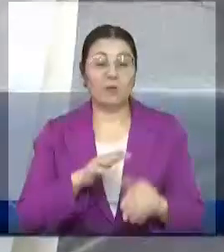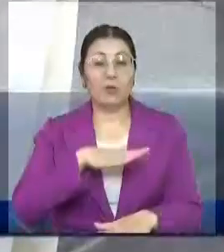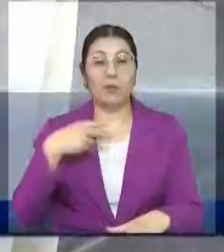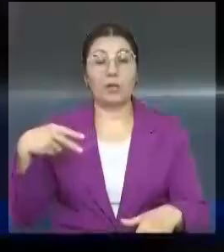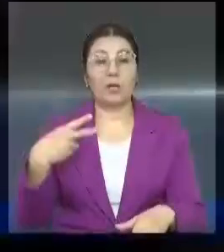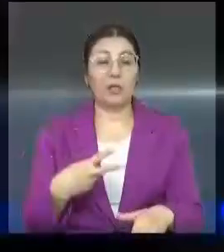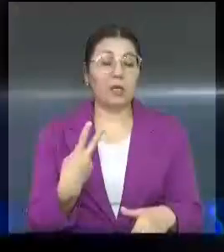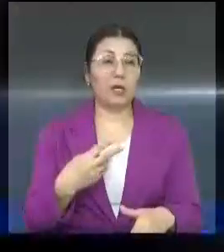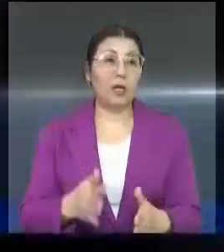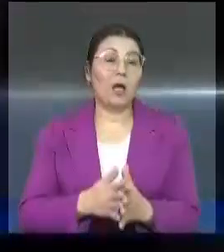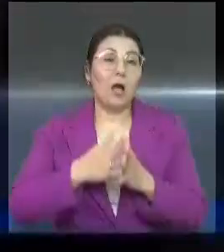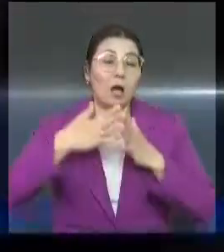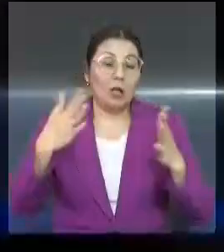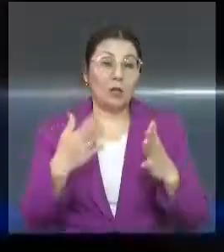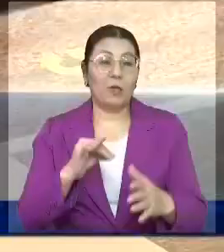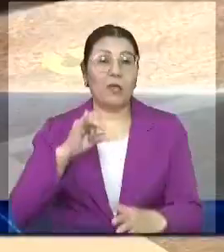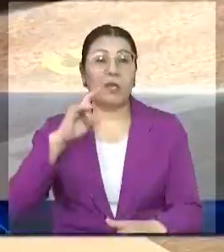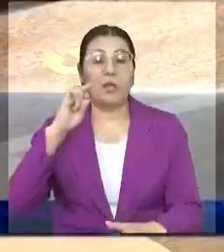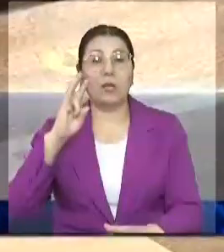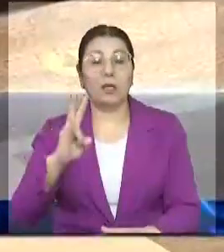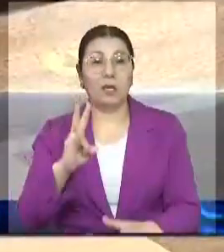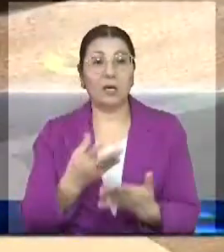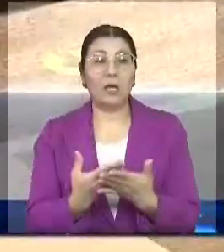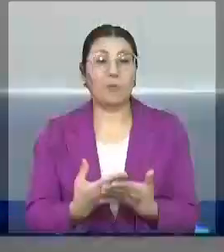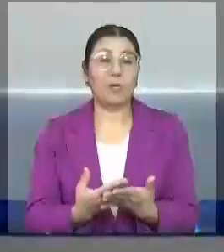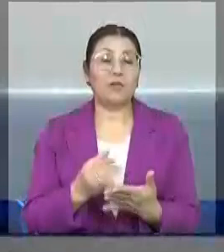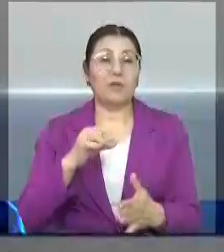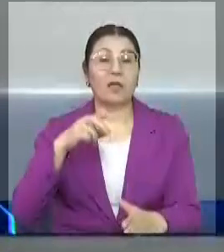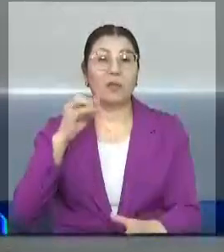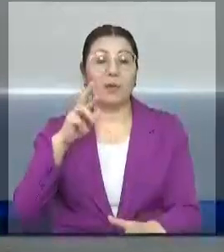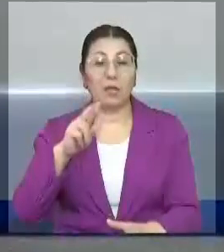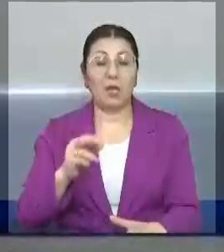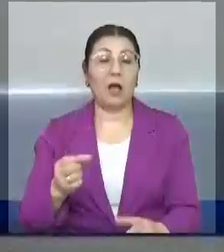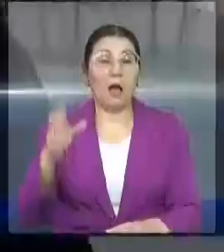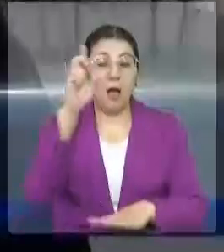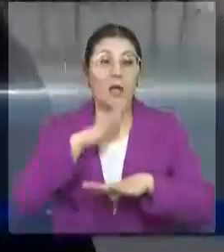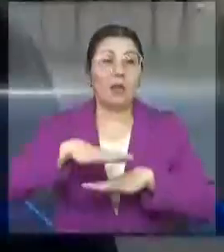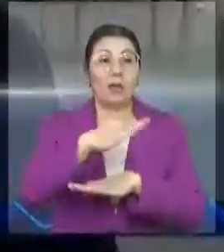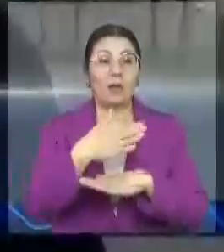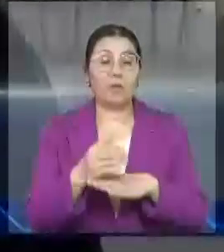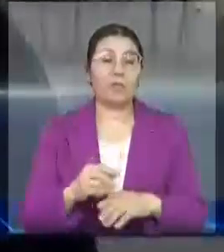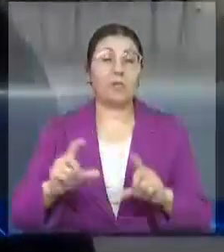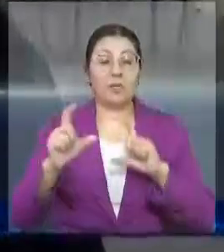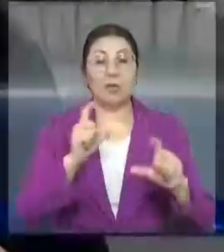екі супергроссмейстер, ирандық Фархан Максудлу мен сербиялық Алексей Сарана бастап тұр.